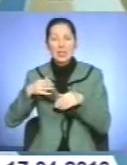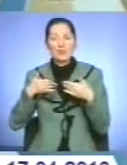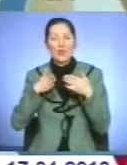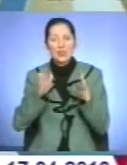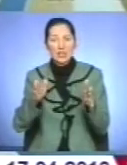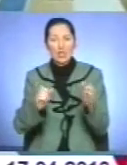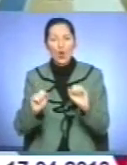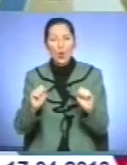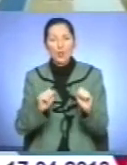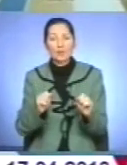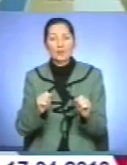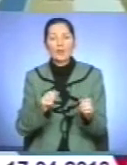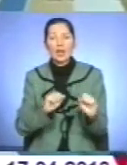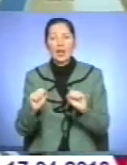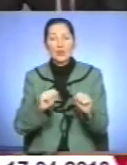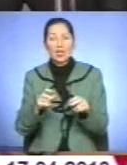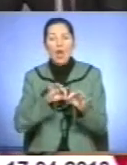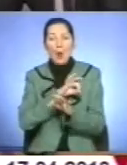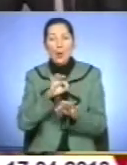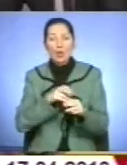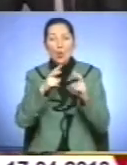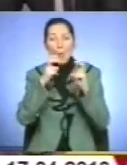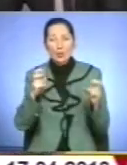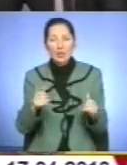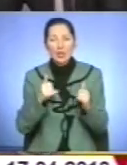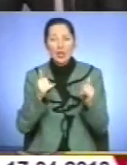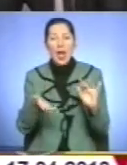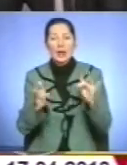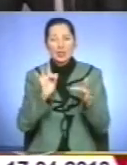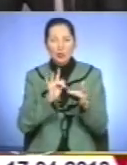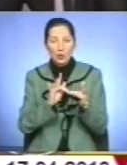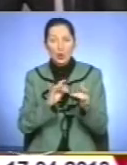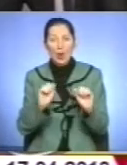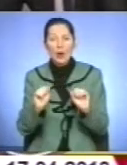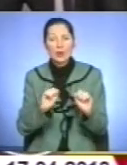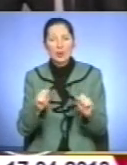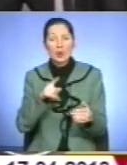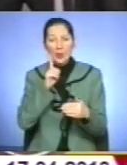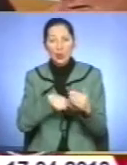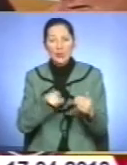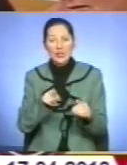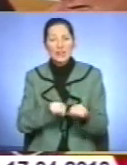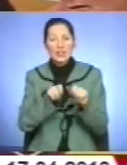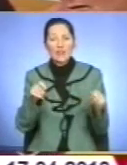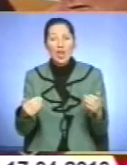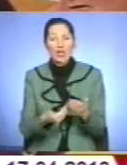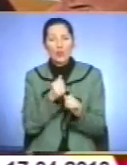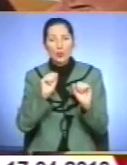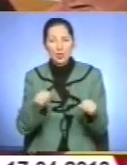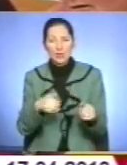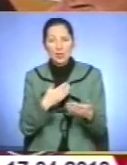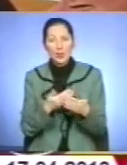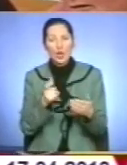проєкту «Бібліотеки. Мости до електронного урядування» переконані, він відкриває нові можливості перед громадськістю. Користуватися